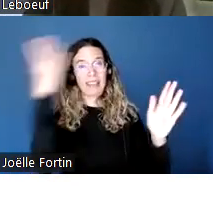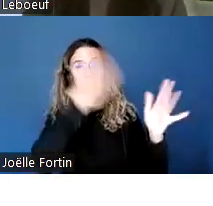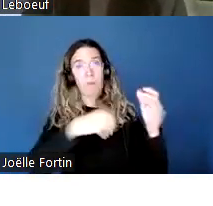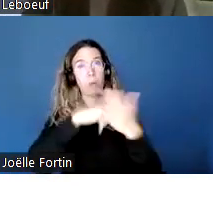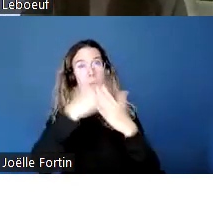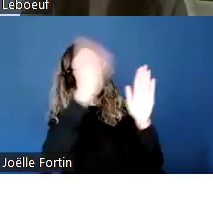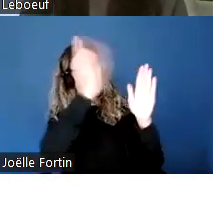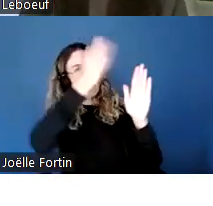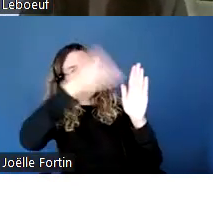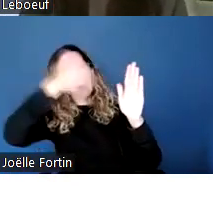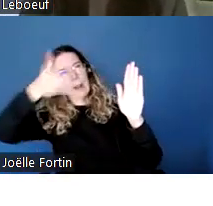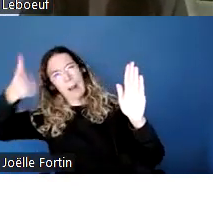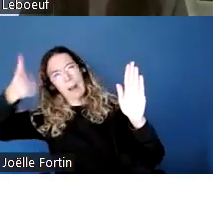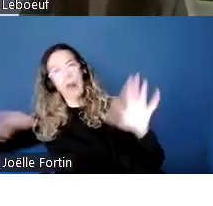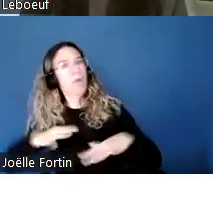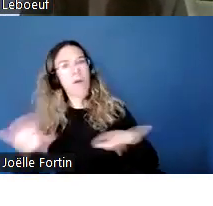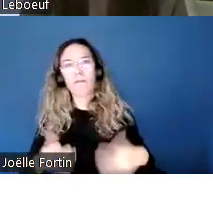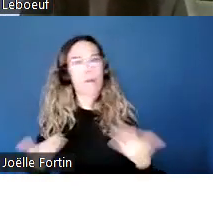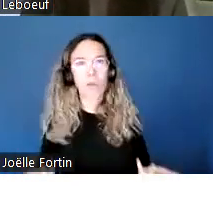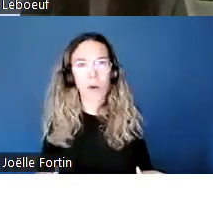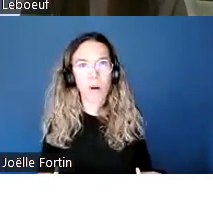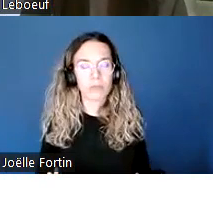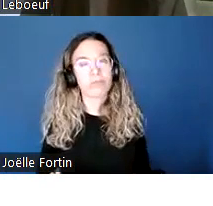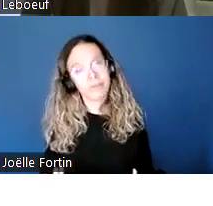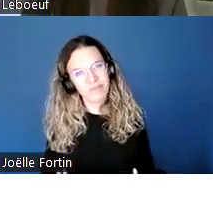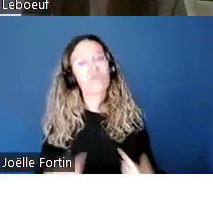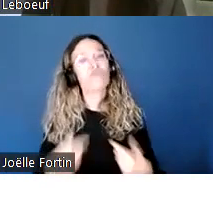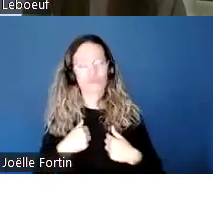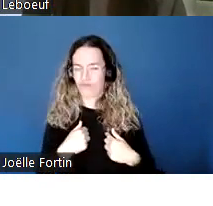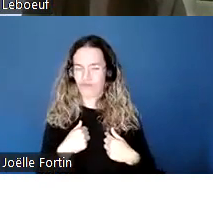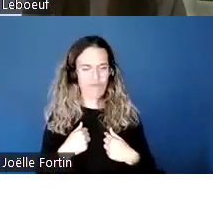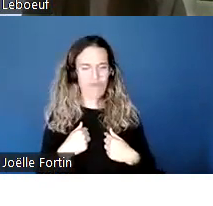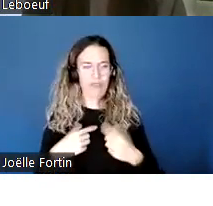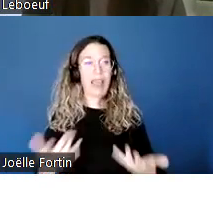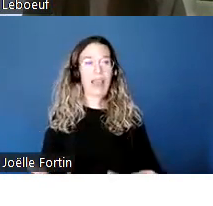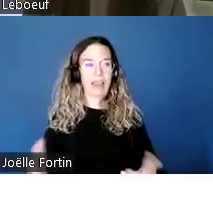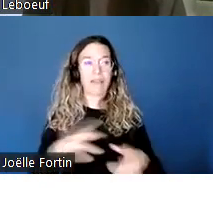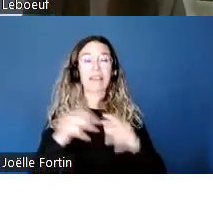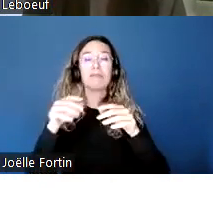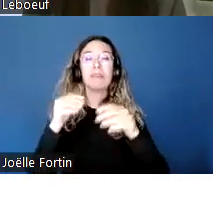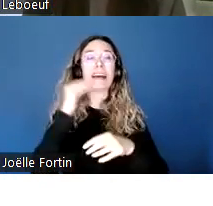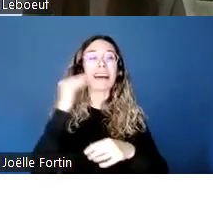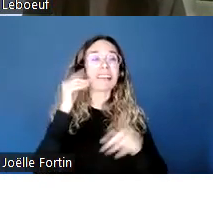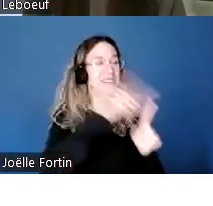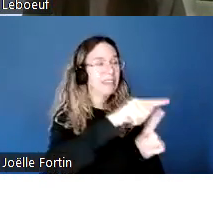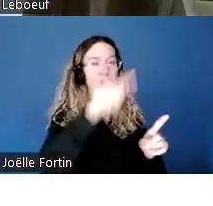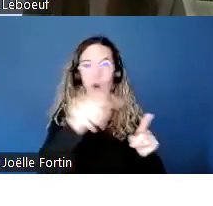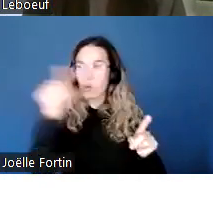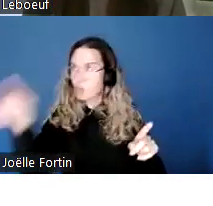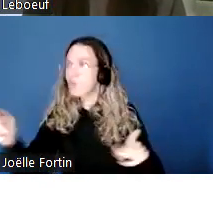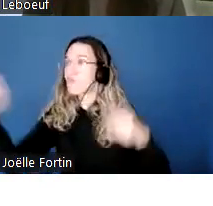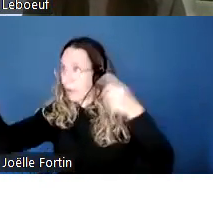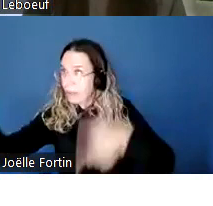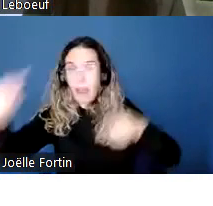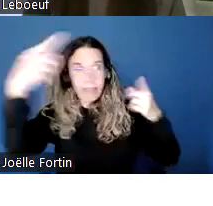qui ne sont pas mis en pratique. Alors, on s'est entendu avec une série de résidences pour vraiment